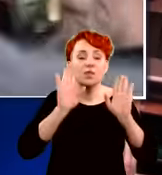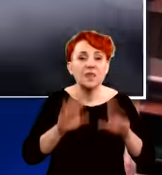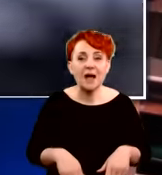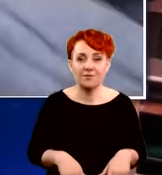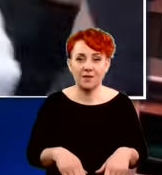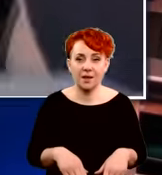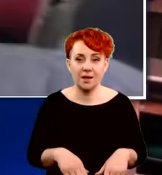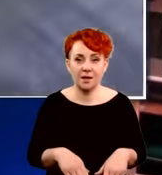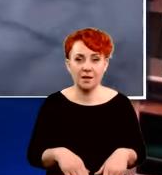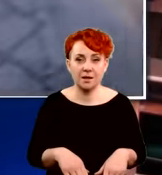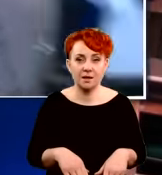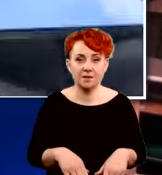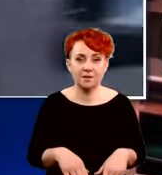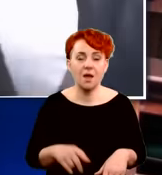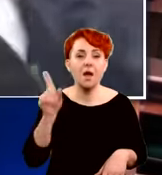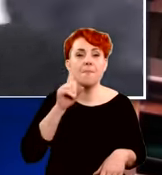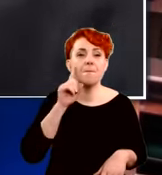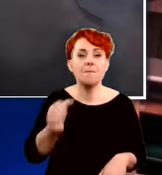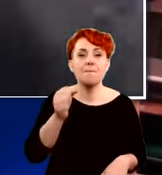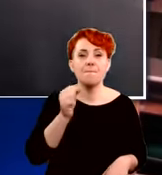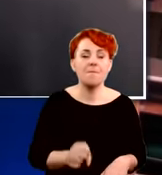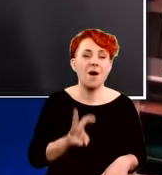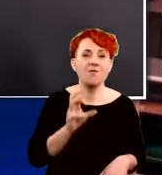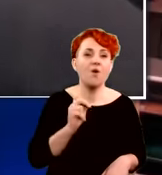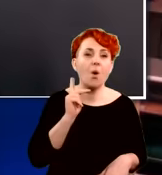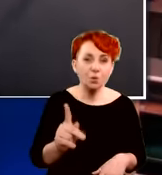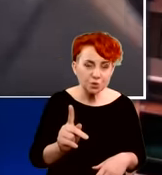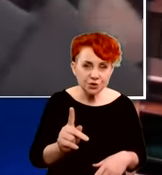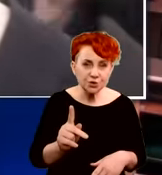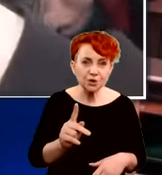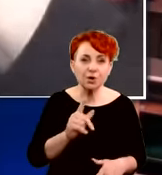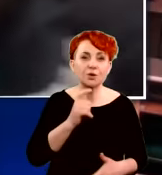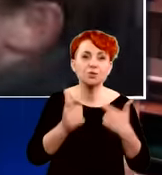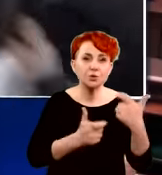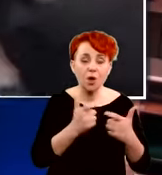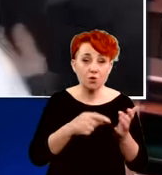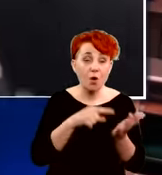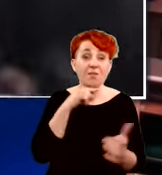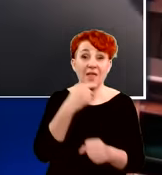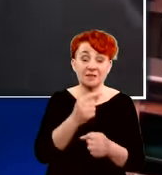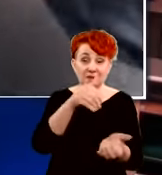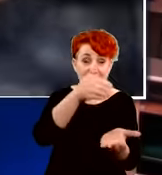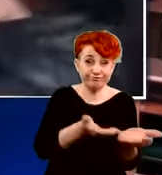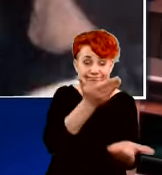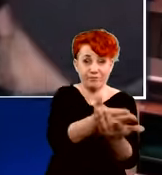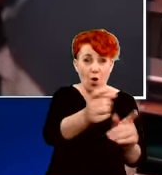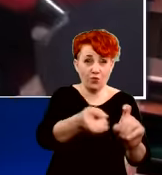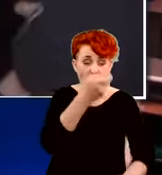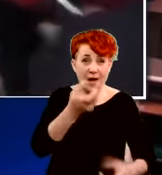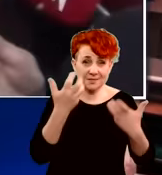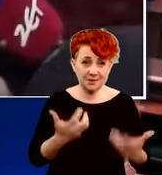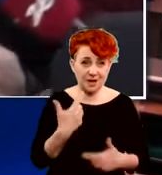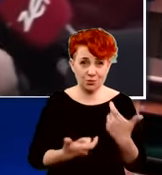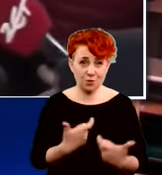kiedy pan poseł Maciej Wąsik odwoływał się od tej decyzji. Czyli